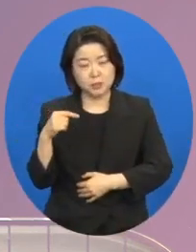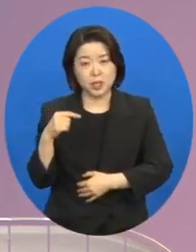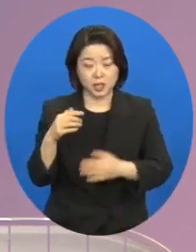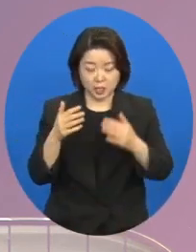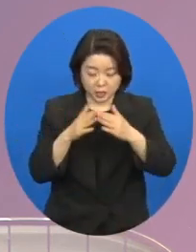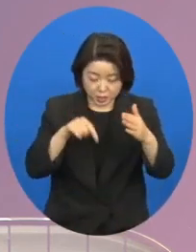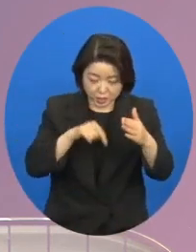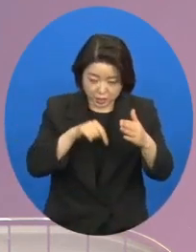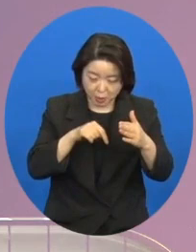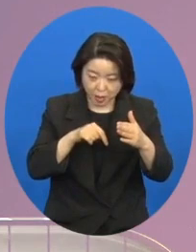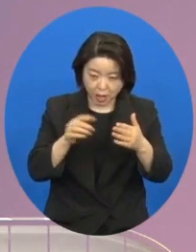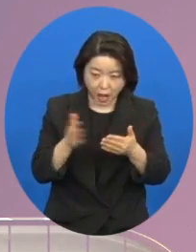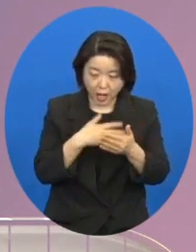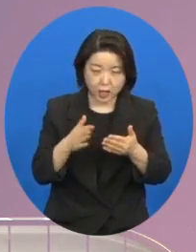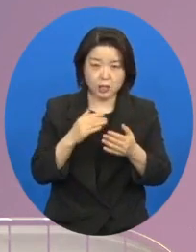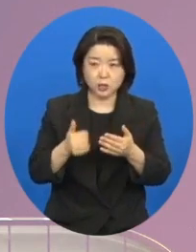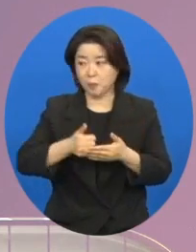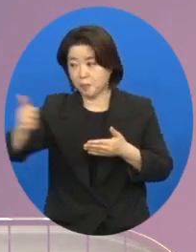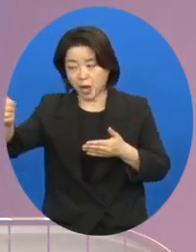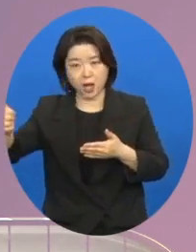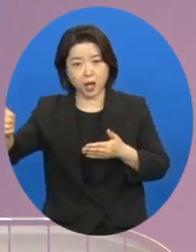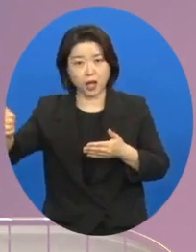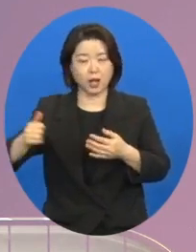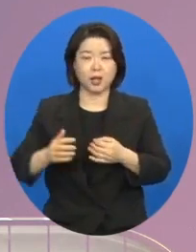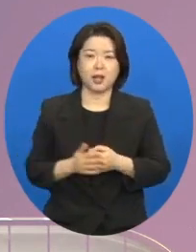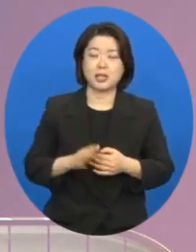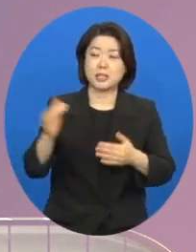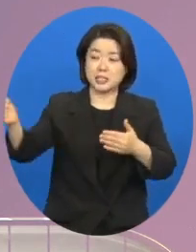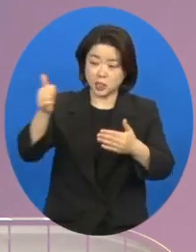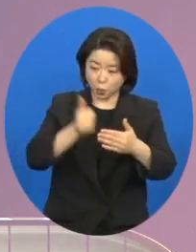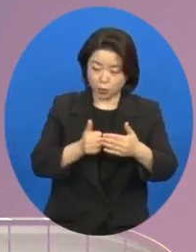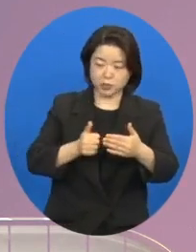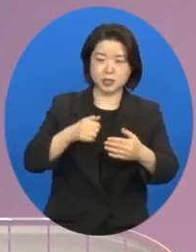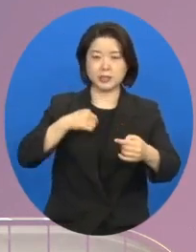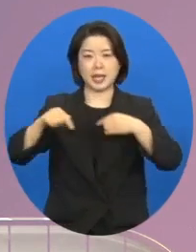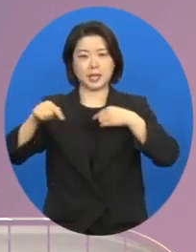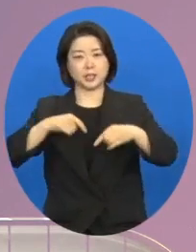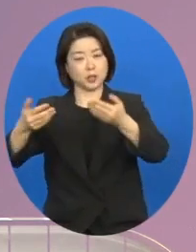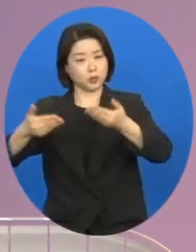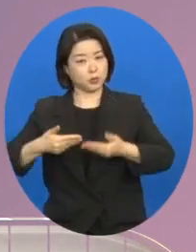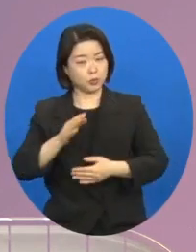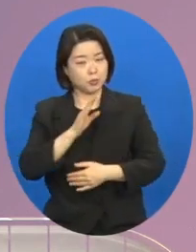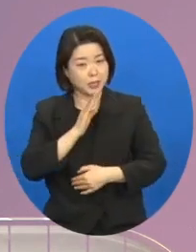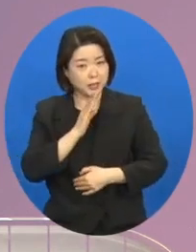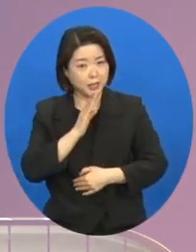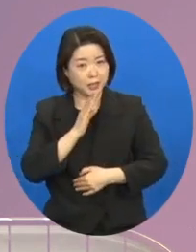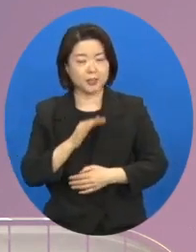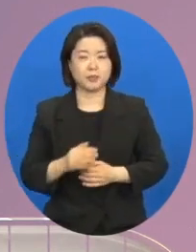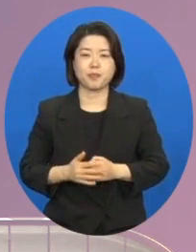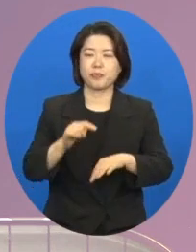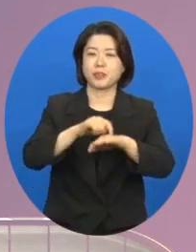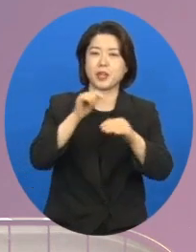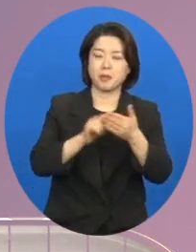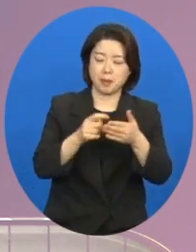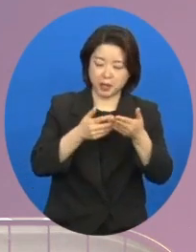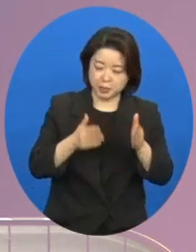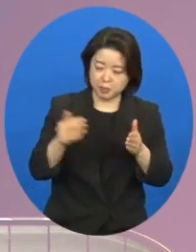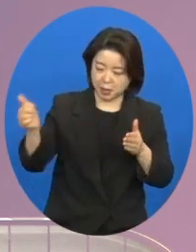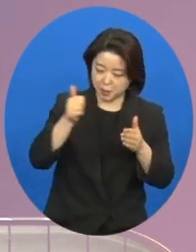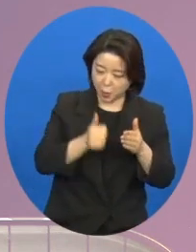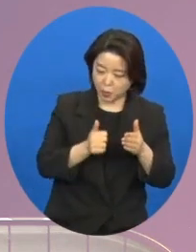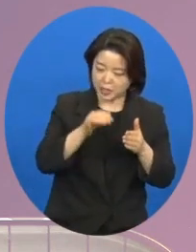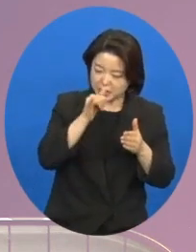정말 주님이 오셔서 여러분들의 마음을 통치하고 계십니까? 마음의 방에 주님이 계신지 안 계신지 어떻게 알 수